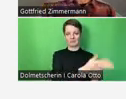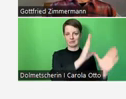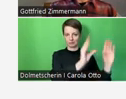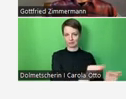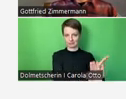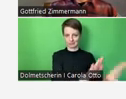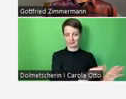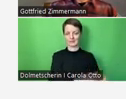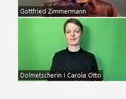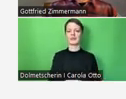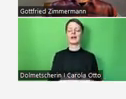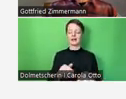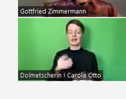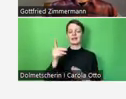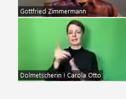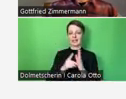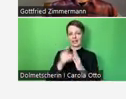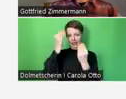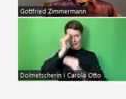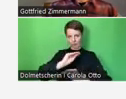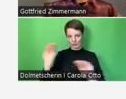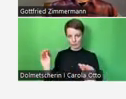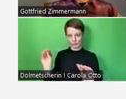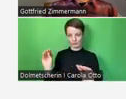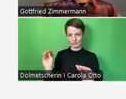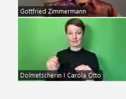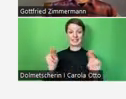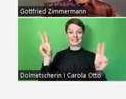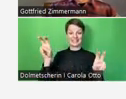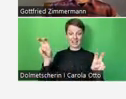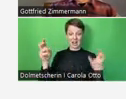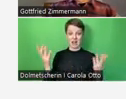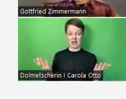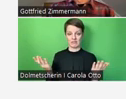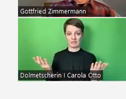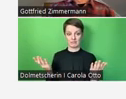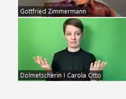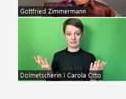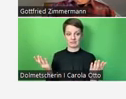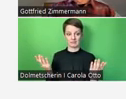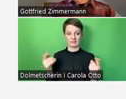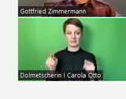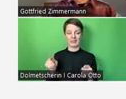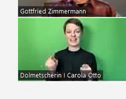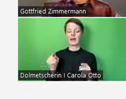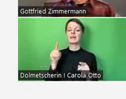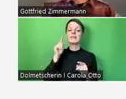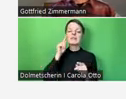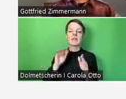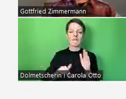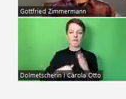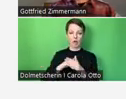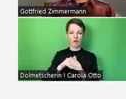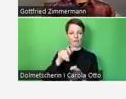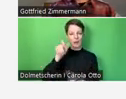über Datei, Informationen, dann Titel. Hier muss ein sinnvoller, und zwar von